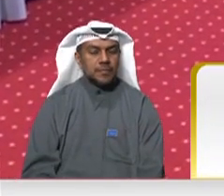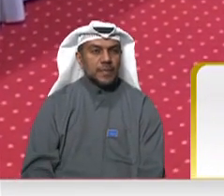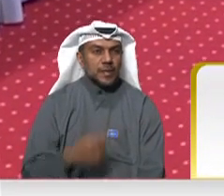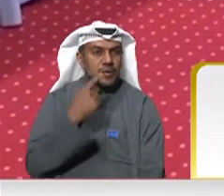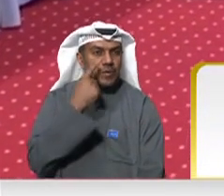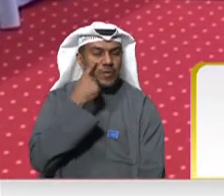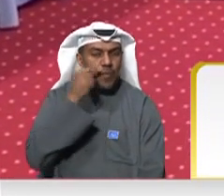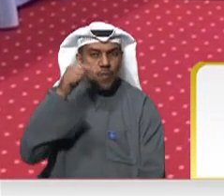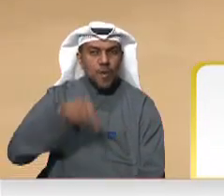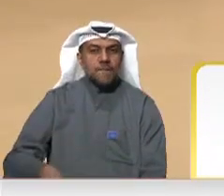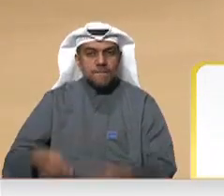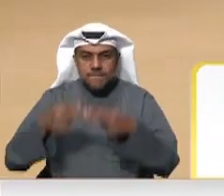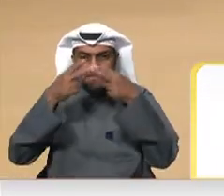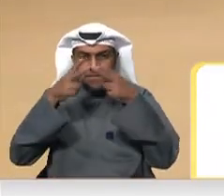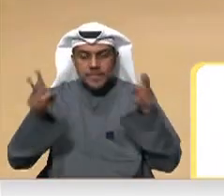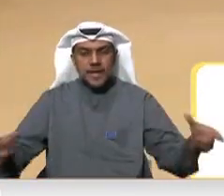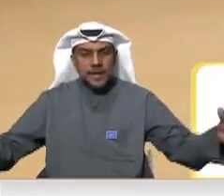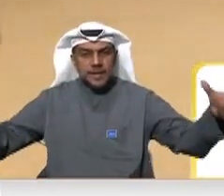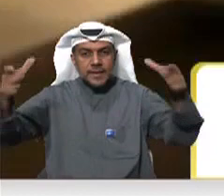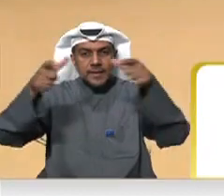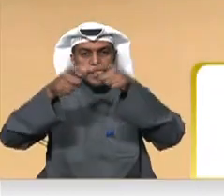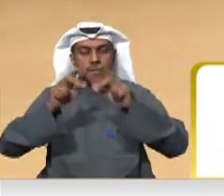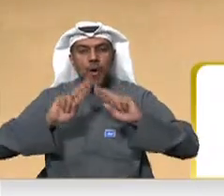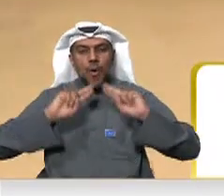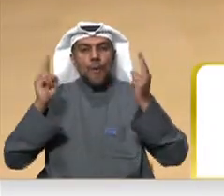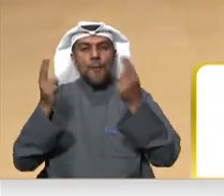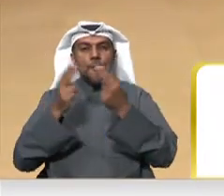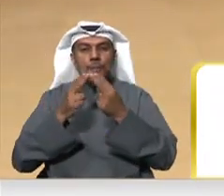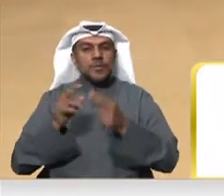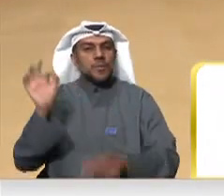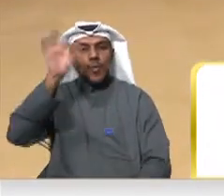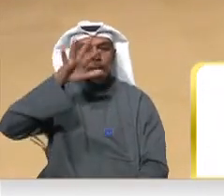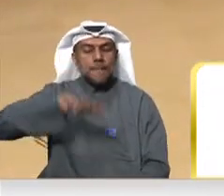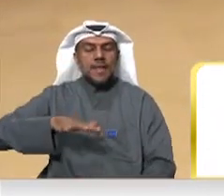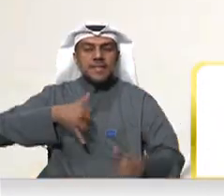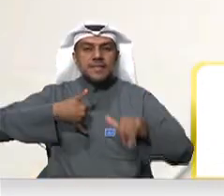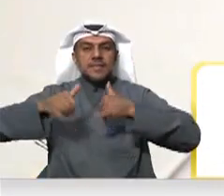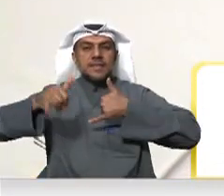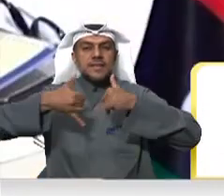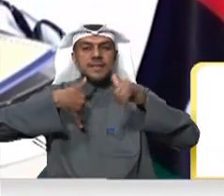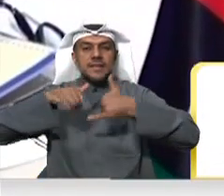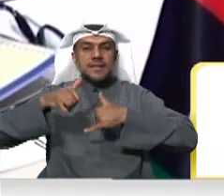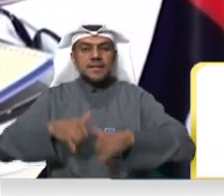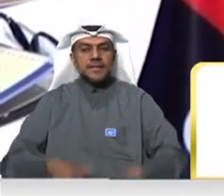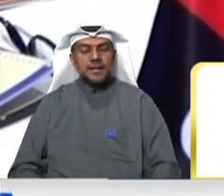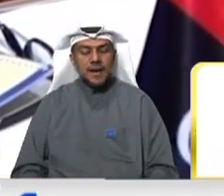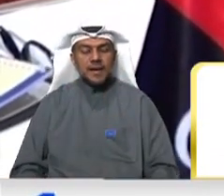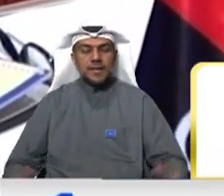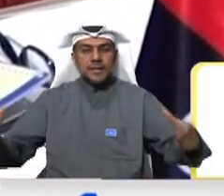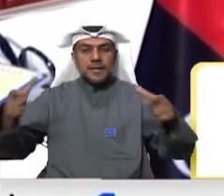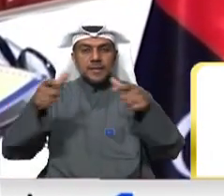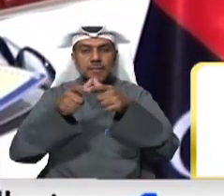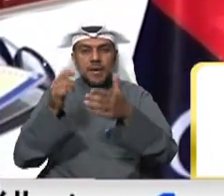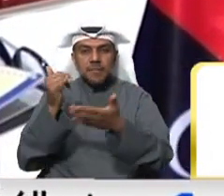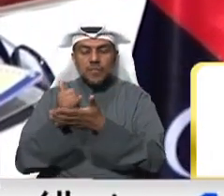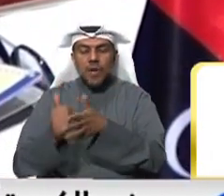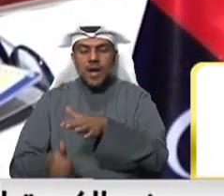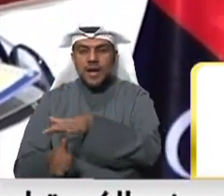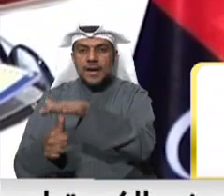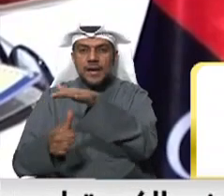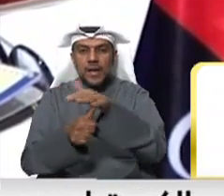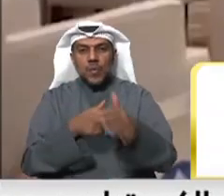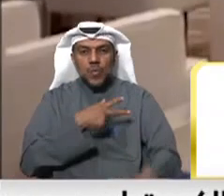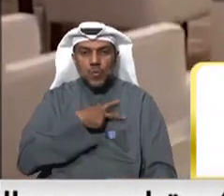افتتحت اليوم بالمركز الدولي للمؤتمرات بالجزائر العاصمة أشغال القمة السابعة لرؤساء دول